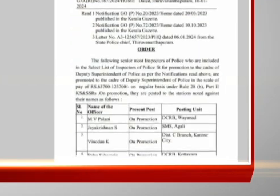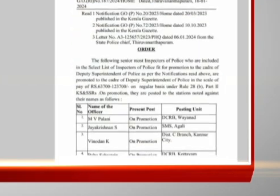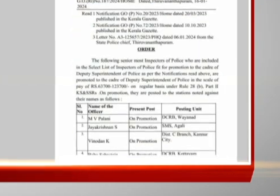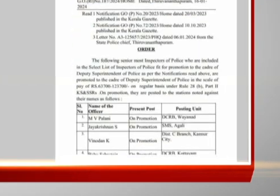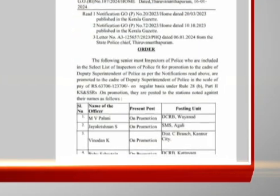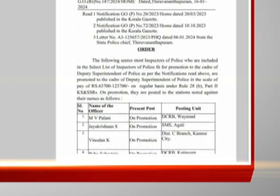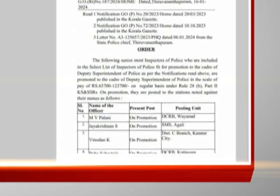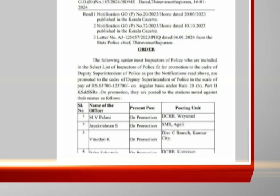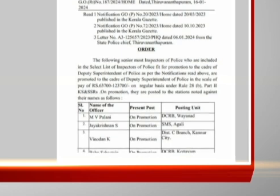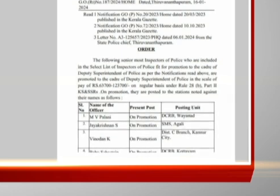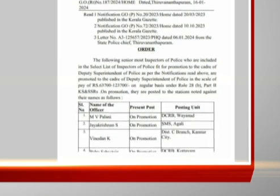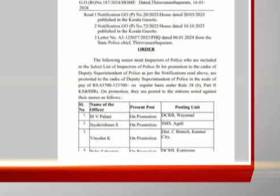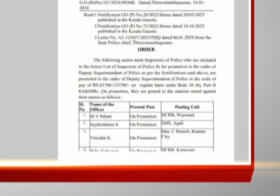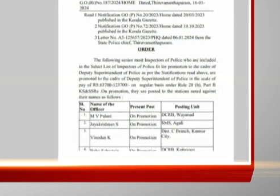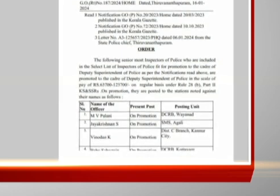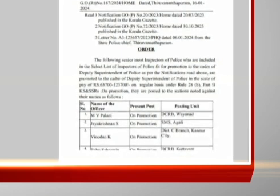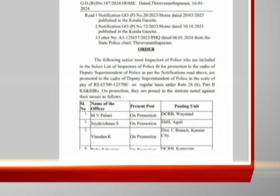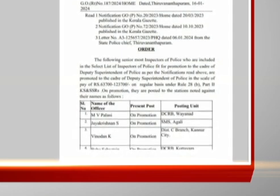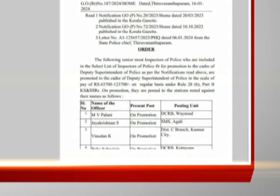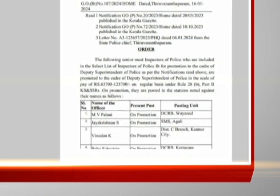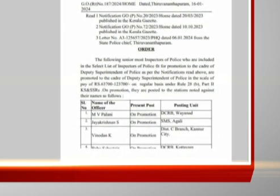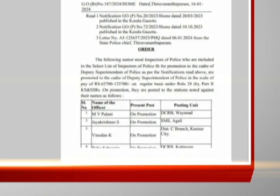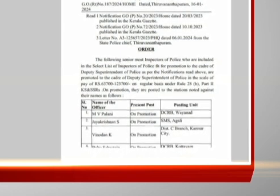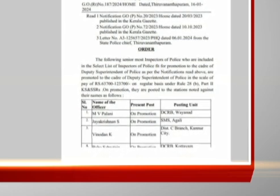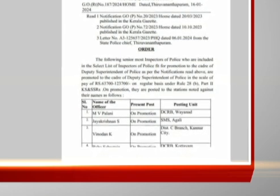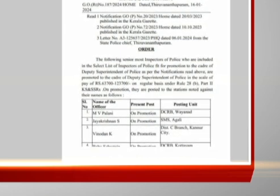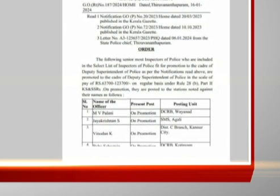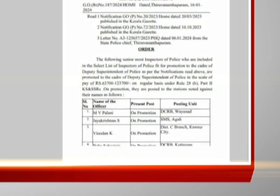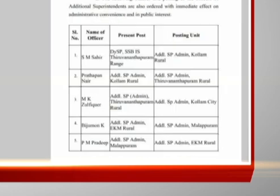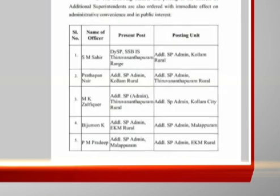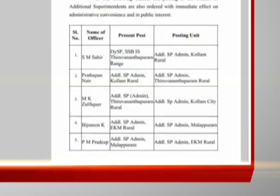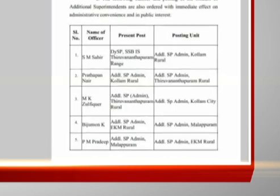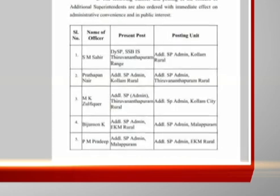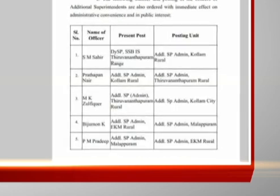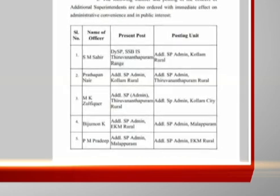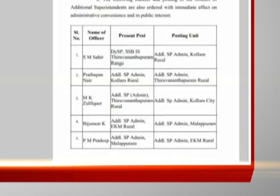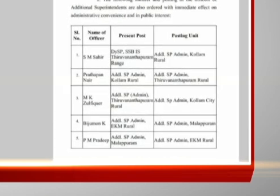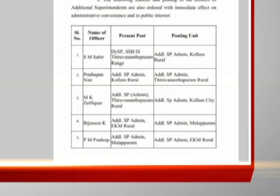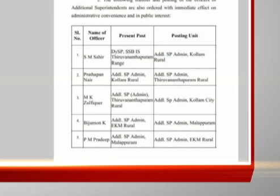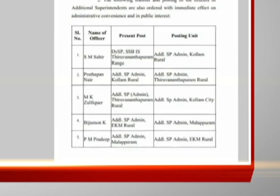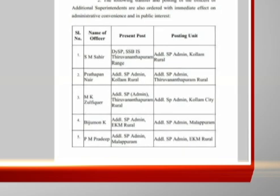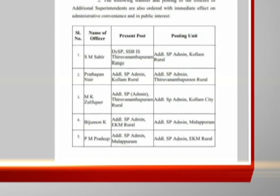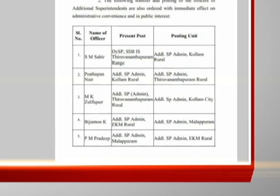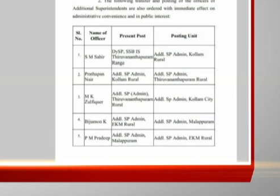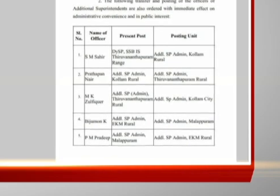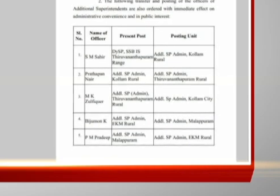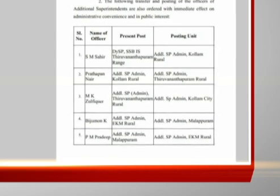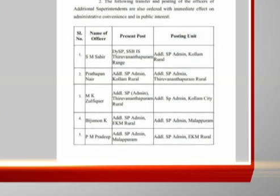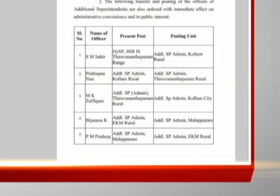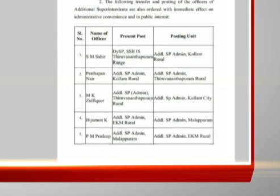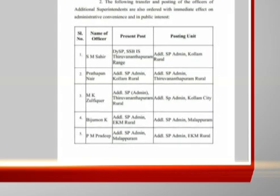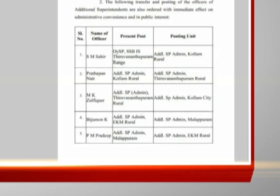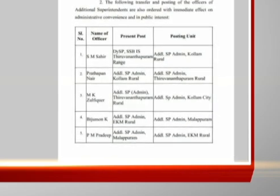പുറത്തേക്കാണ്, അതായത് കോഴിക്കോടുള്ളവർക്ക് തൃശ്ശൂർ, അതുപോലെ തന്നെ കണ്ണൂരുള്ളവർക്ക് കോഴിക്കോടേക്ക്, ഈ രീതിയിൽ തൊട്ടടുത്ത ജില്ലയിലും മറ്റു ജില്ലകളിലുമായിട്ടാണ് നിയമനങ്ങൾ